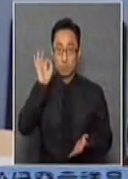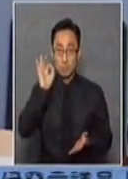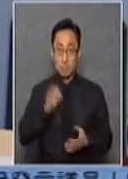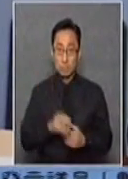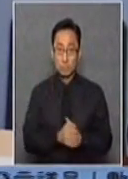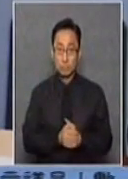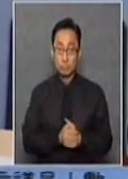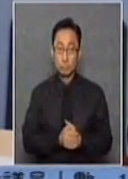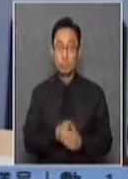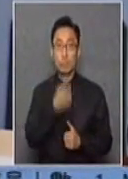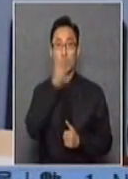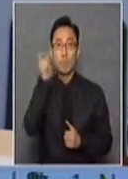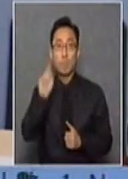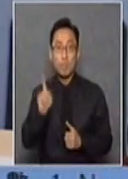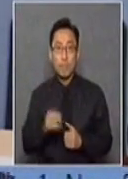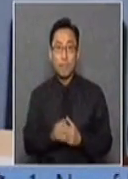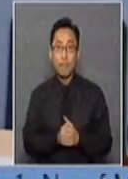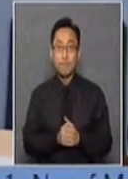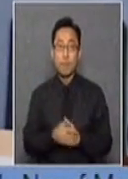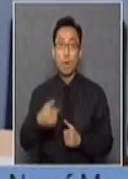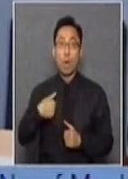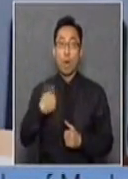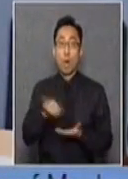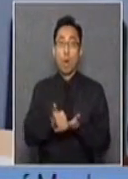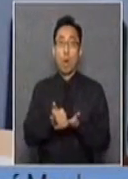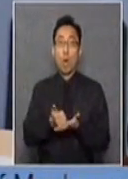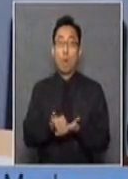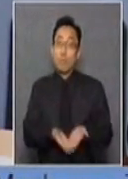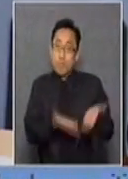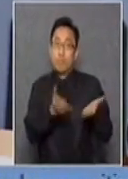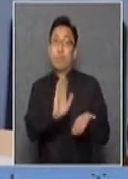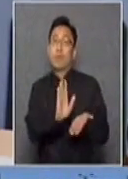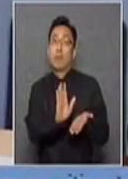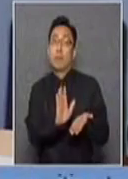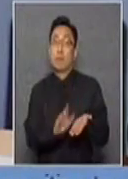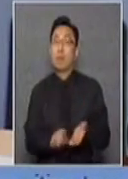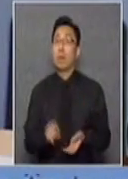所以很簡單，不是我不肯讓步，是他們覺得